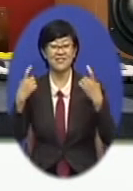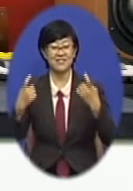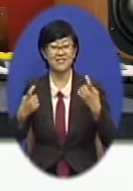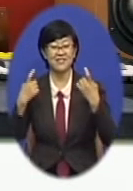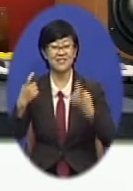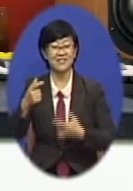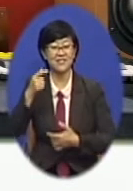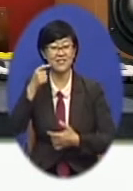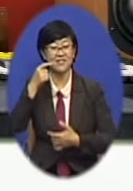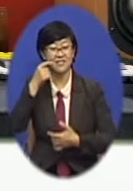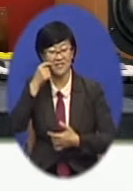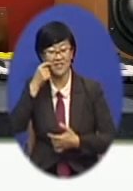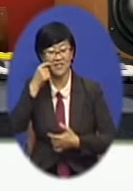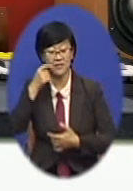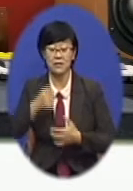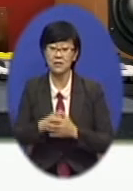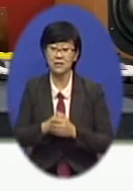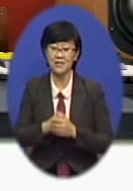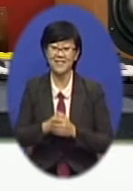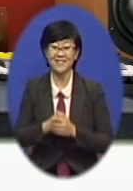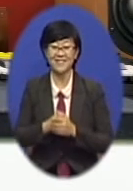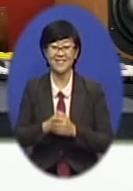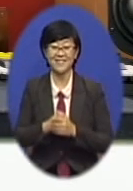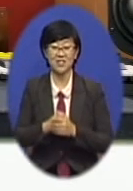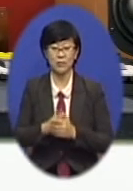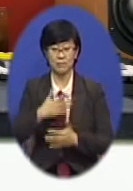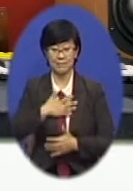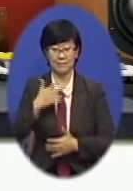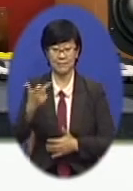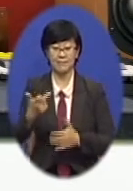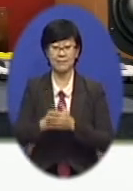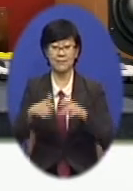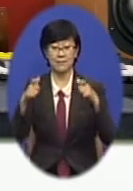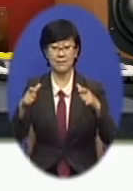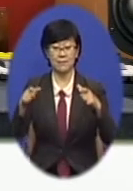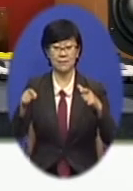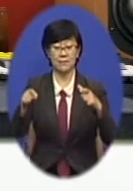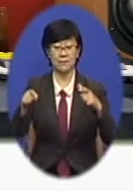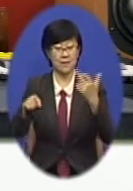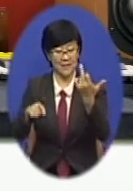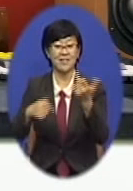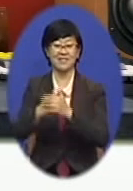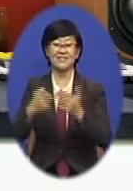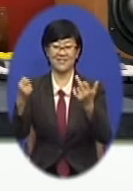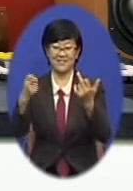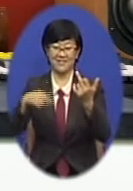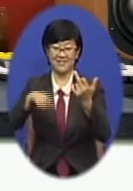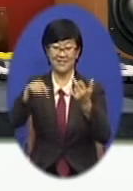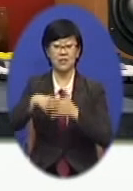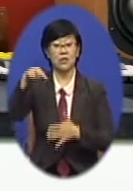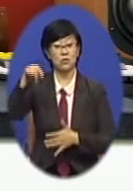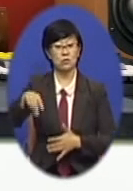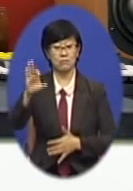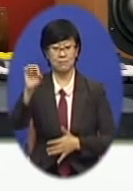오니까 산을 자주 다녀요, 그냥. 어디 안산 쪽에 산이요? 예예, 그 이제 수암산